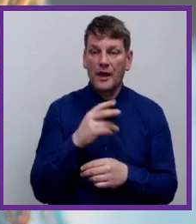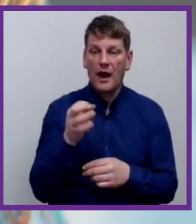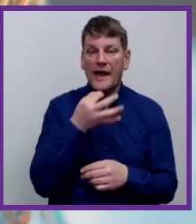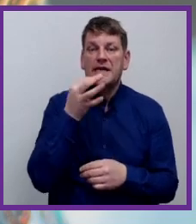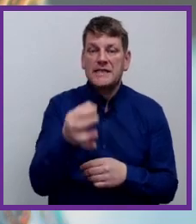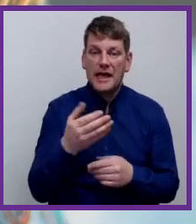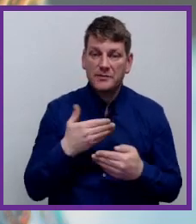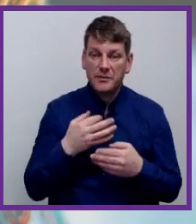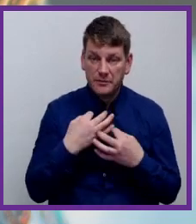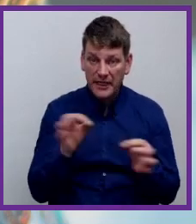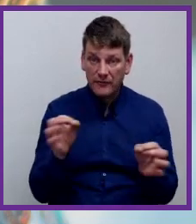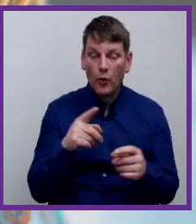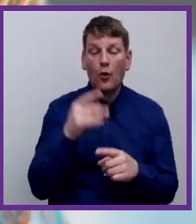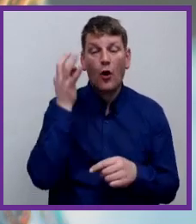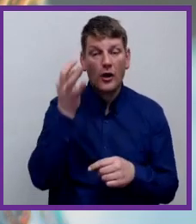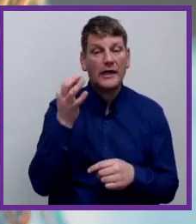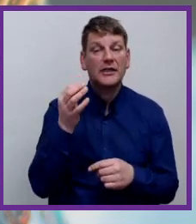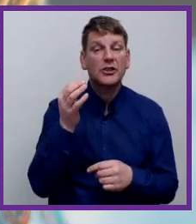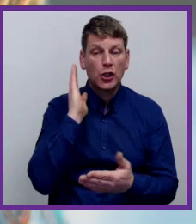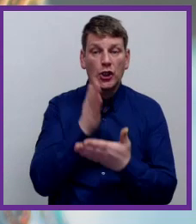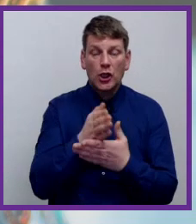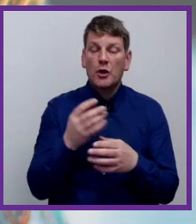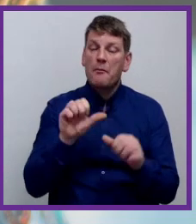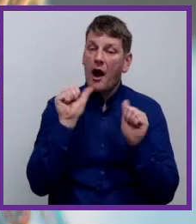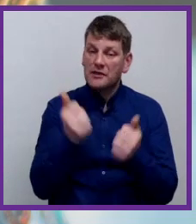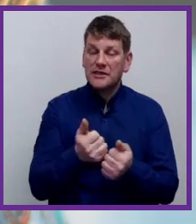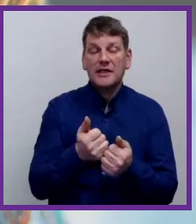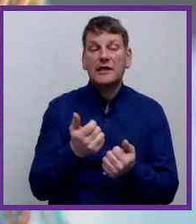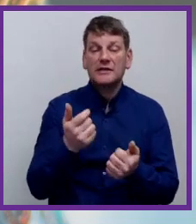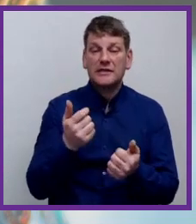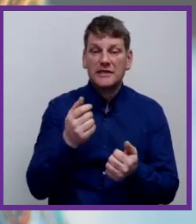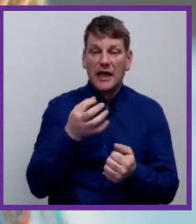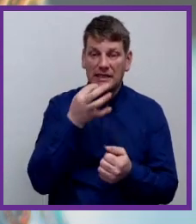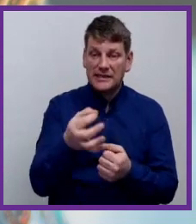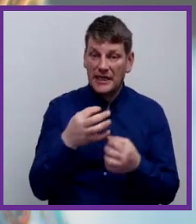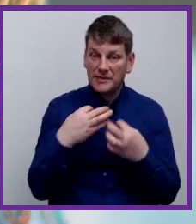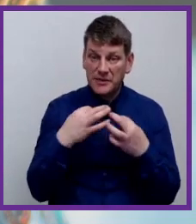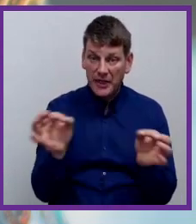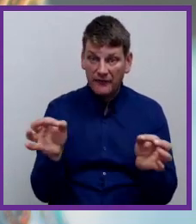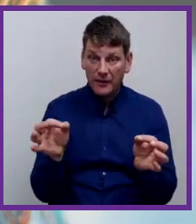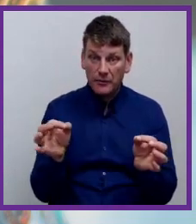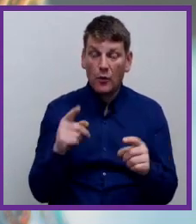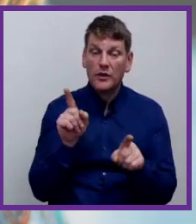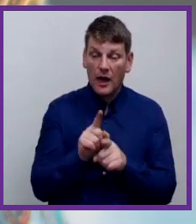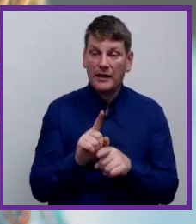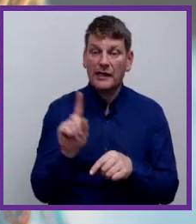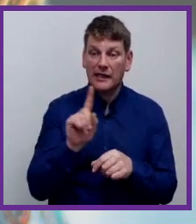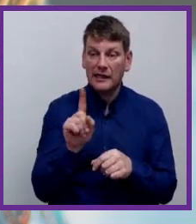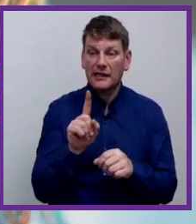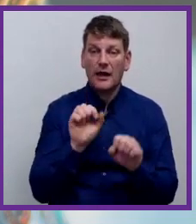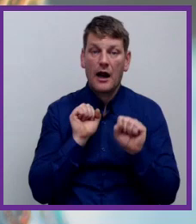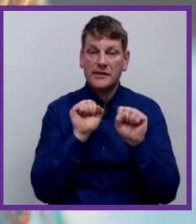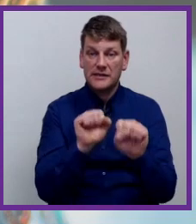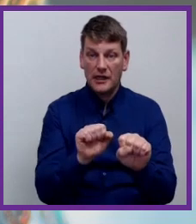izteiksmes brīvības un konkrētāk tieši mākslinieckās izteiksmes brīvība un arī ir